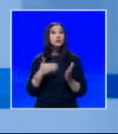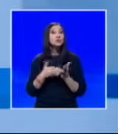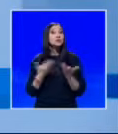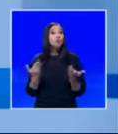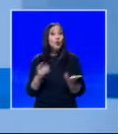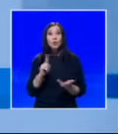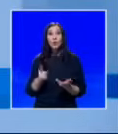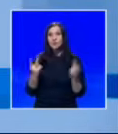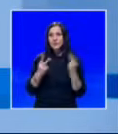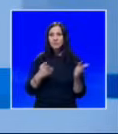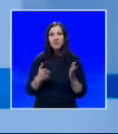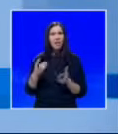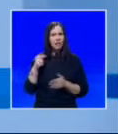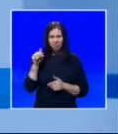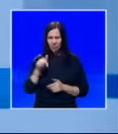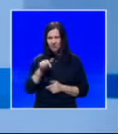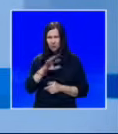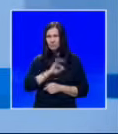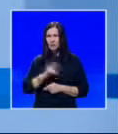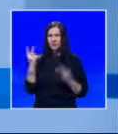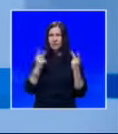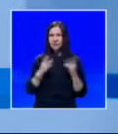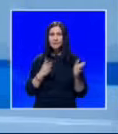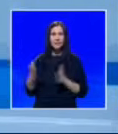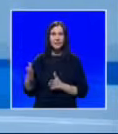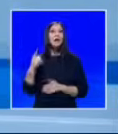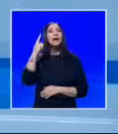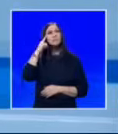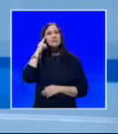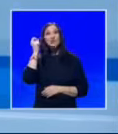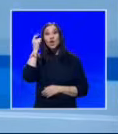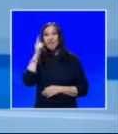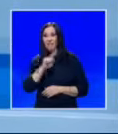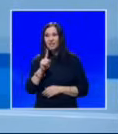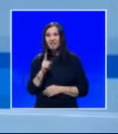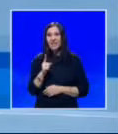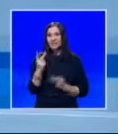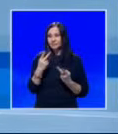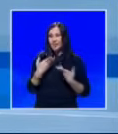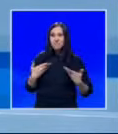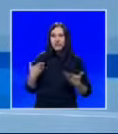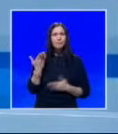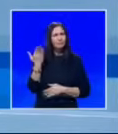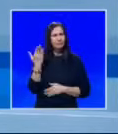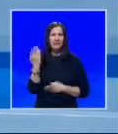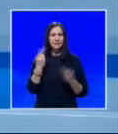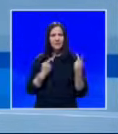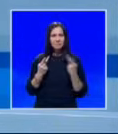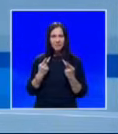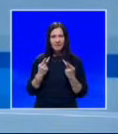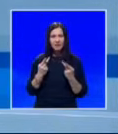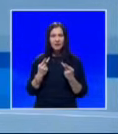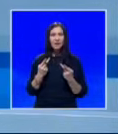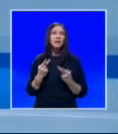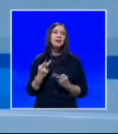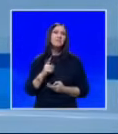не могат да се разберат? Днес успяхте ли да разберете? Мисля, че идеята не е ние да разберем. Те си се разбират и не им